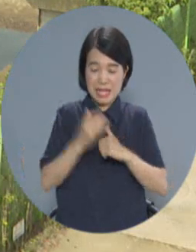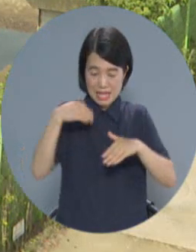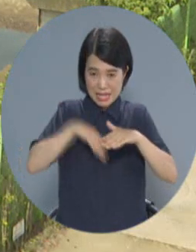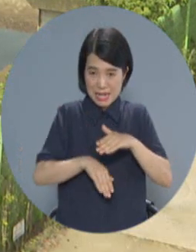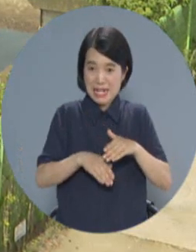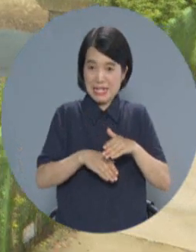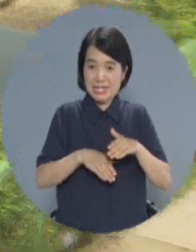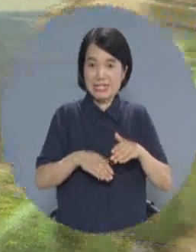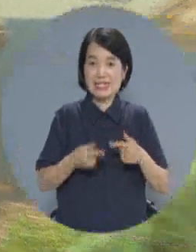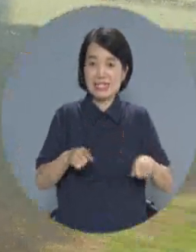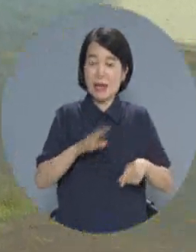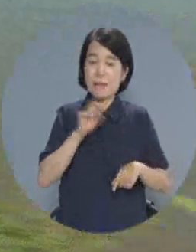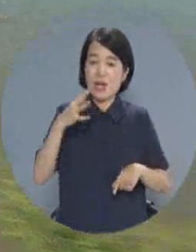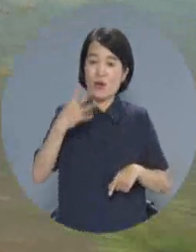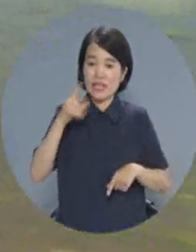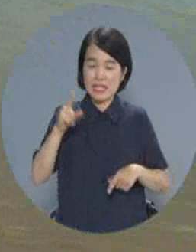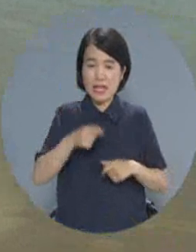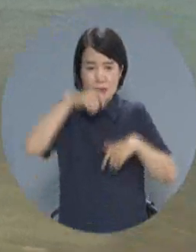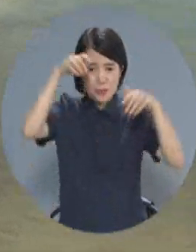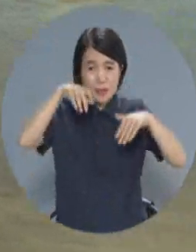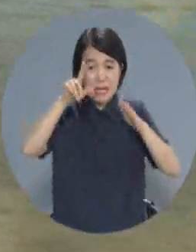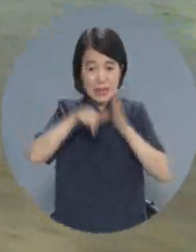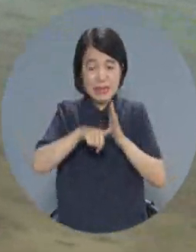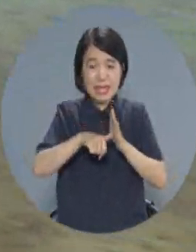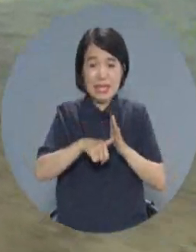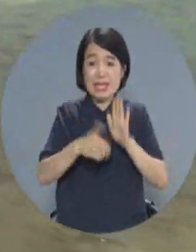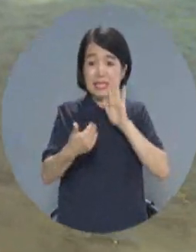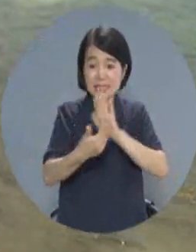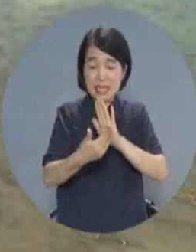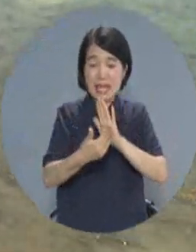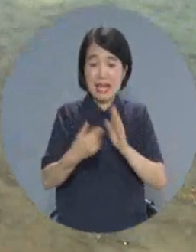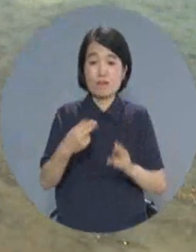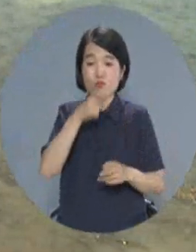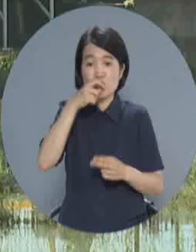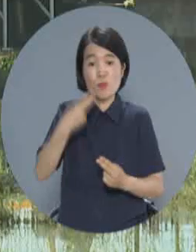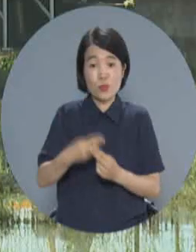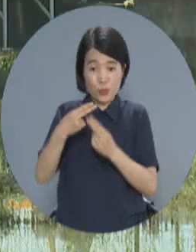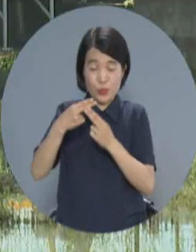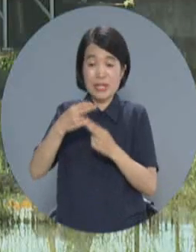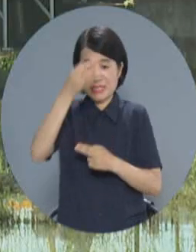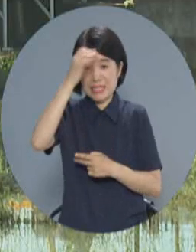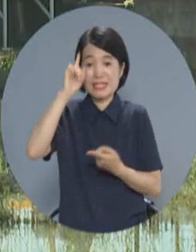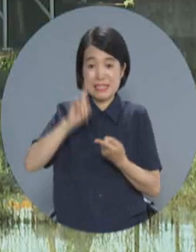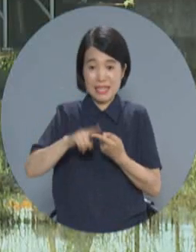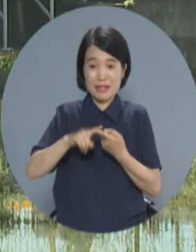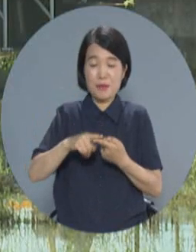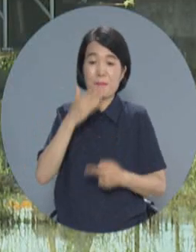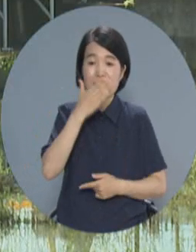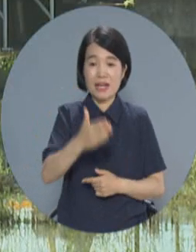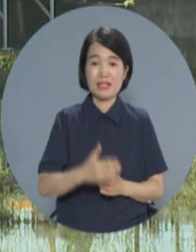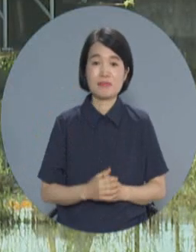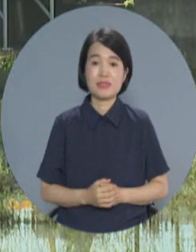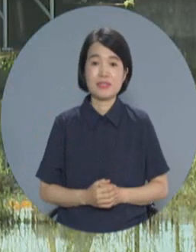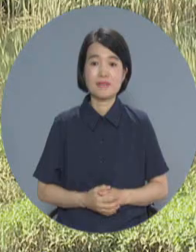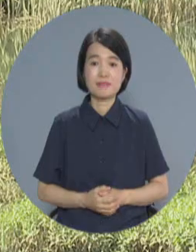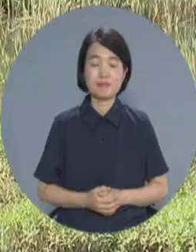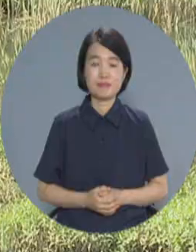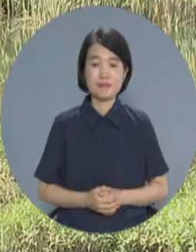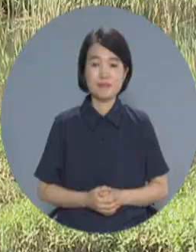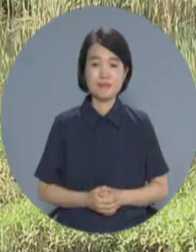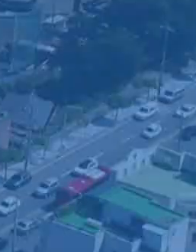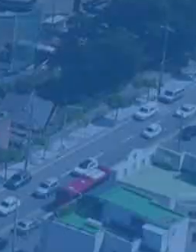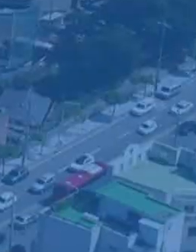필로티 구조로 설계해 집중호우 시 우수 저장 기능을 그대로 유지시킬 것이라고 덧붙였습니다.